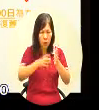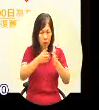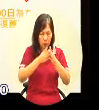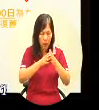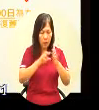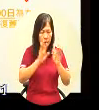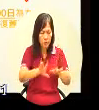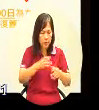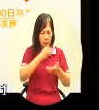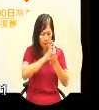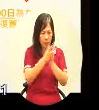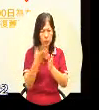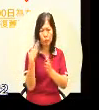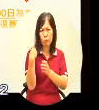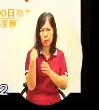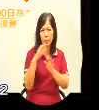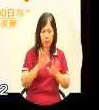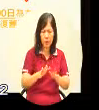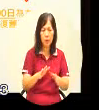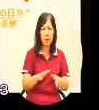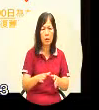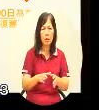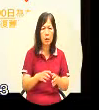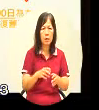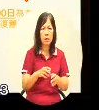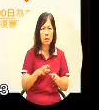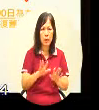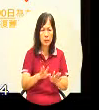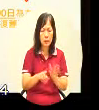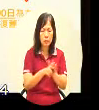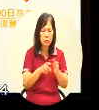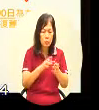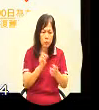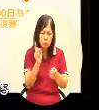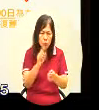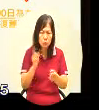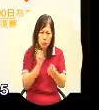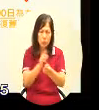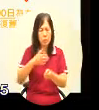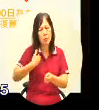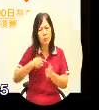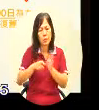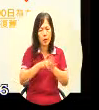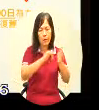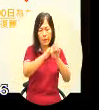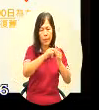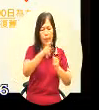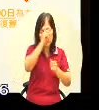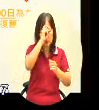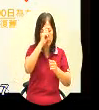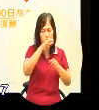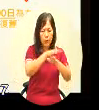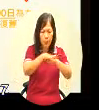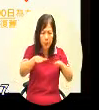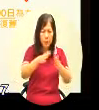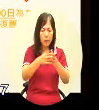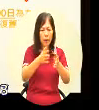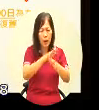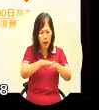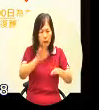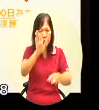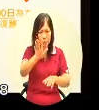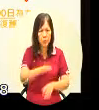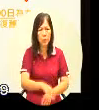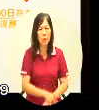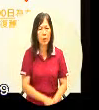在又要维持目前的现况。像这个，我们不知道。当然，民众希望那边是平面化，更安全了。待会是不是